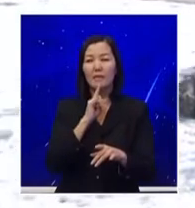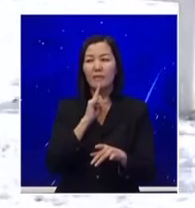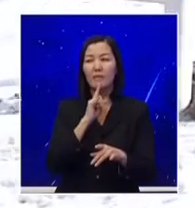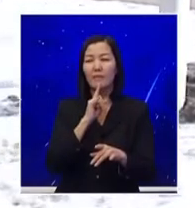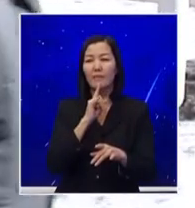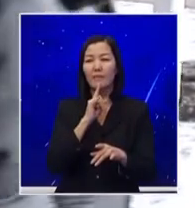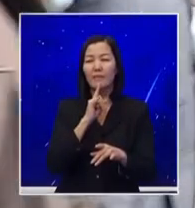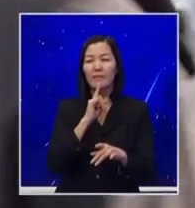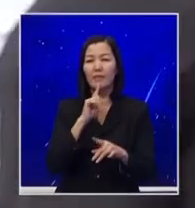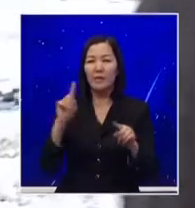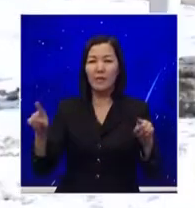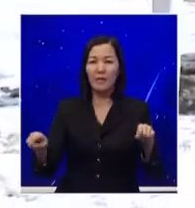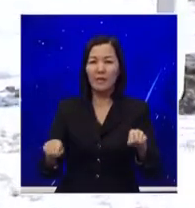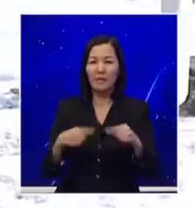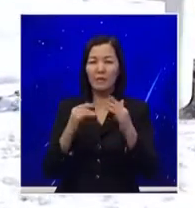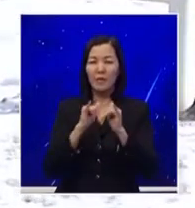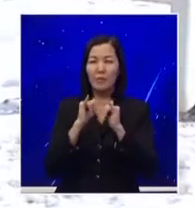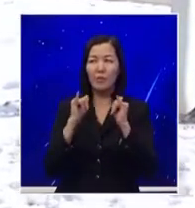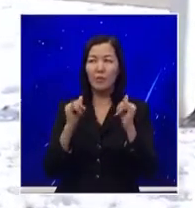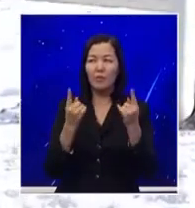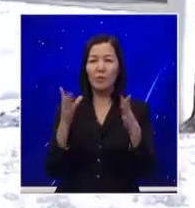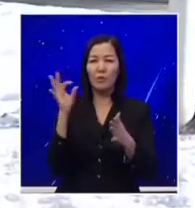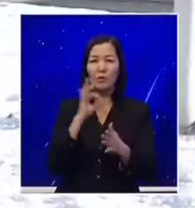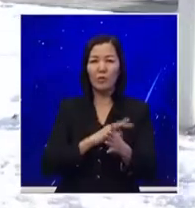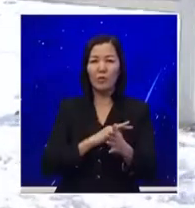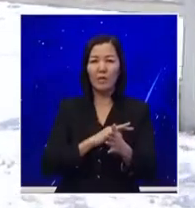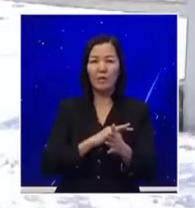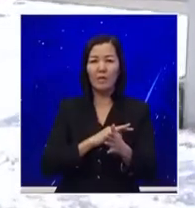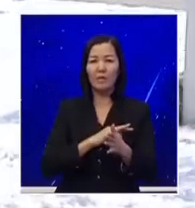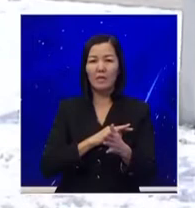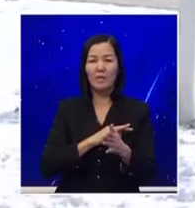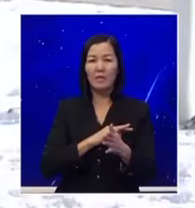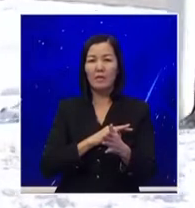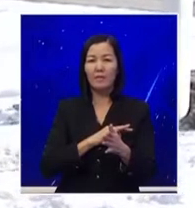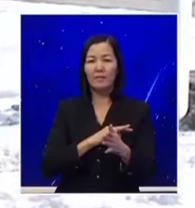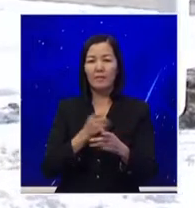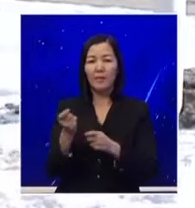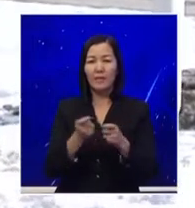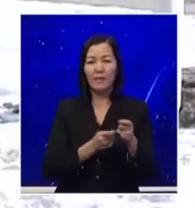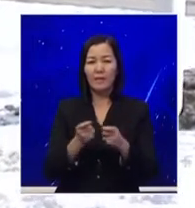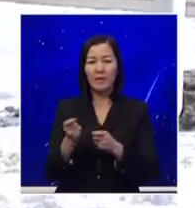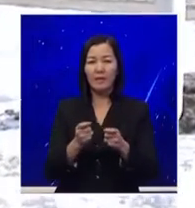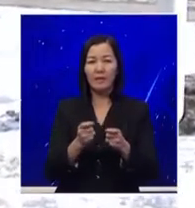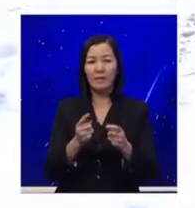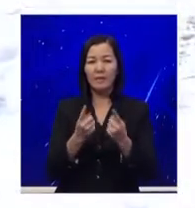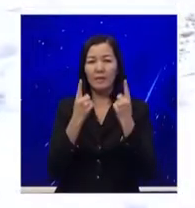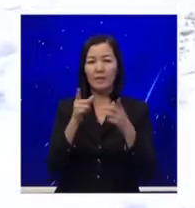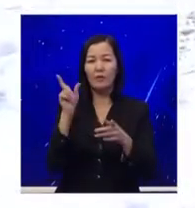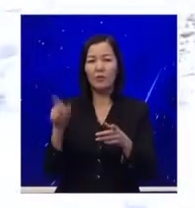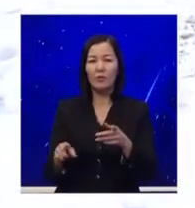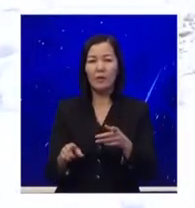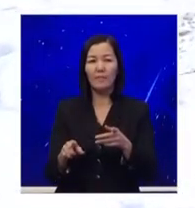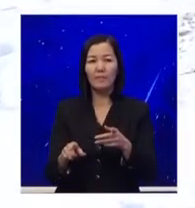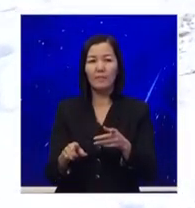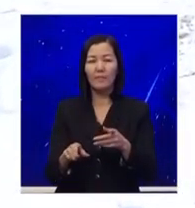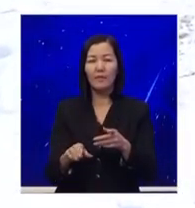қазақстанымыздың іргетасын қалаған азаматтарымыздың бірі, жаңа қазағым деген, қазақымыздың біздің елін басқарған үлкен ірі тұлға. Ол